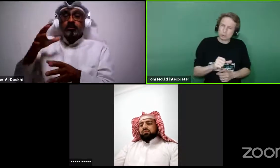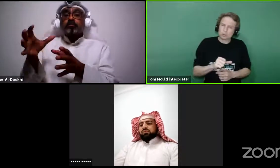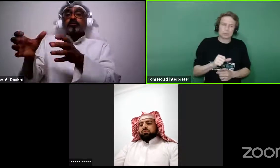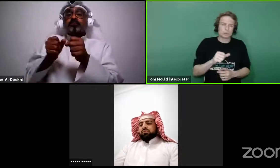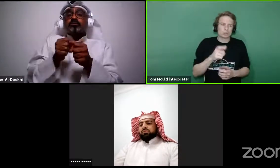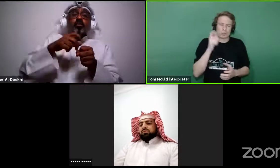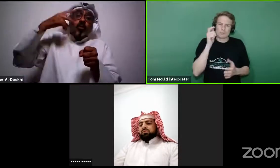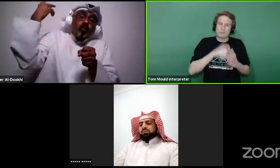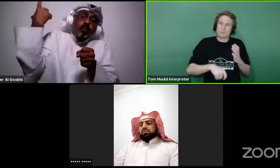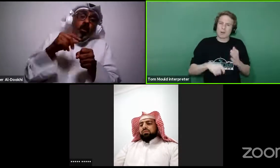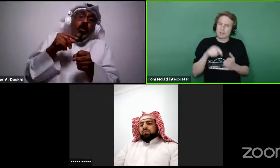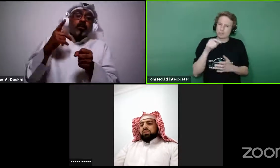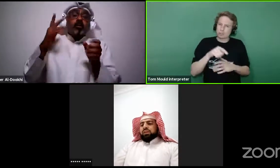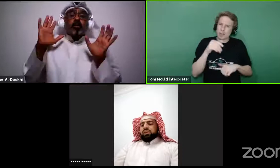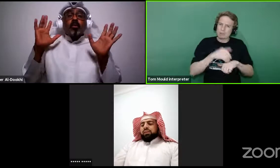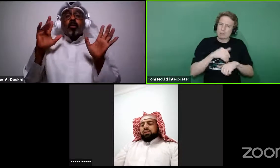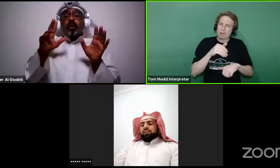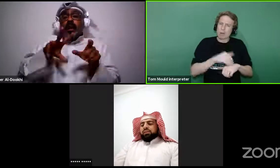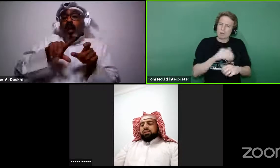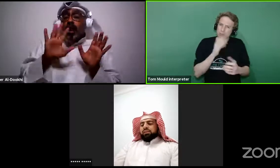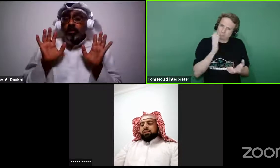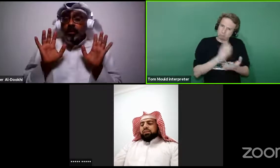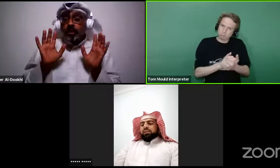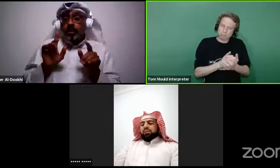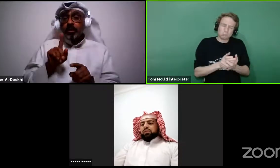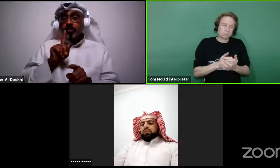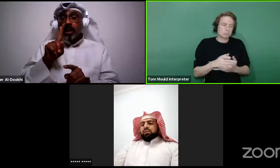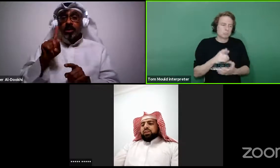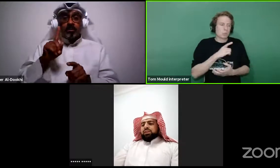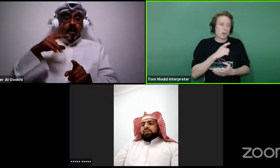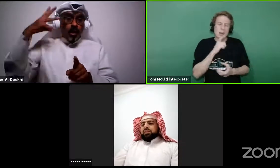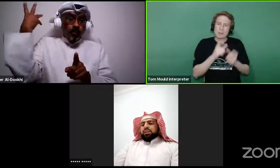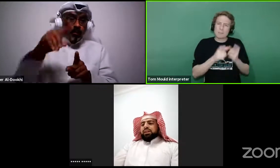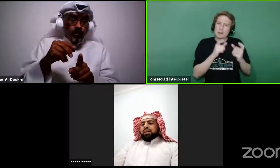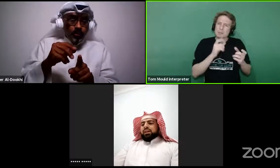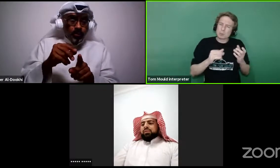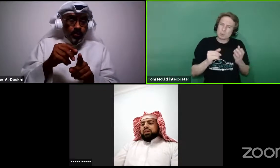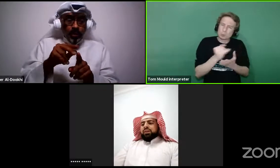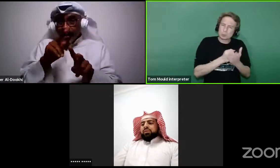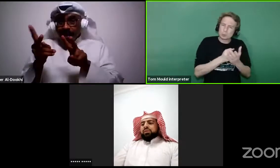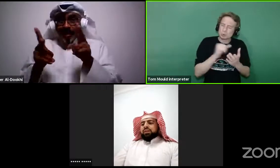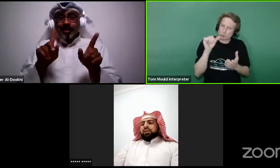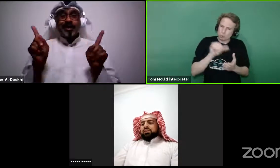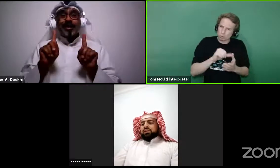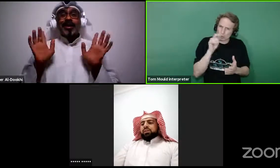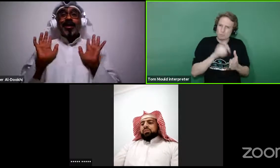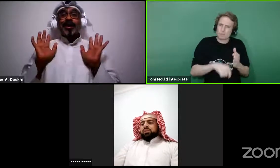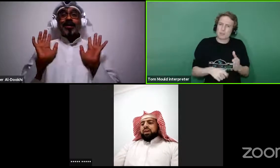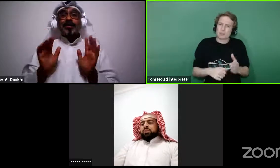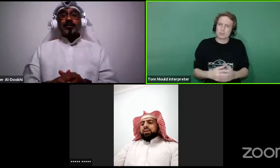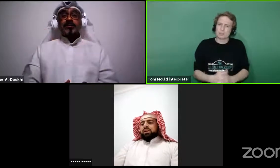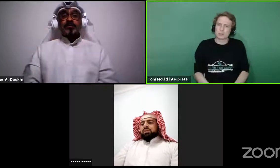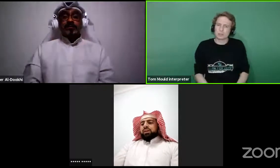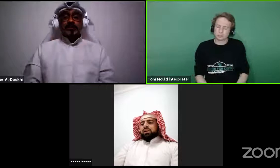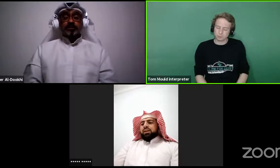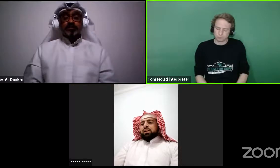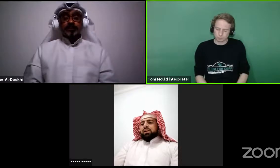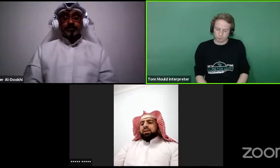of the crime. Thus we punish the wrongdoers. فبدأ بأوعيتهم